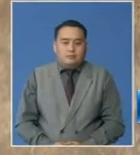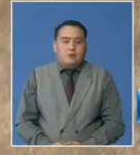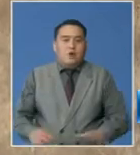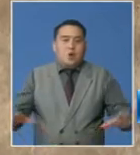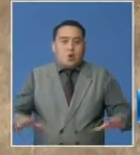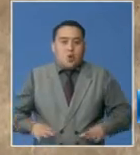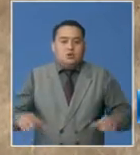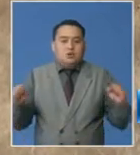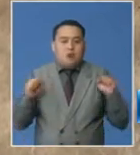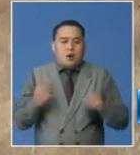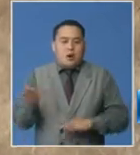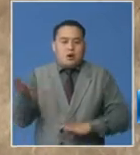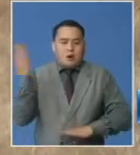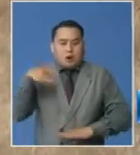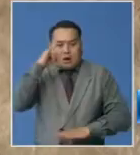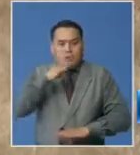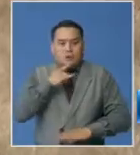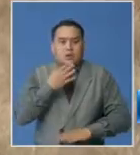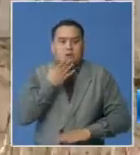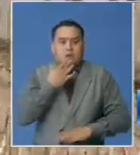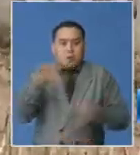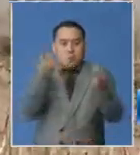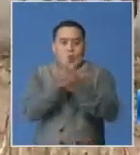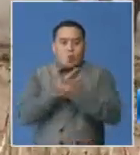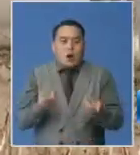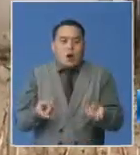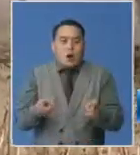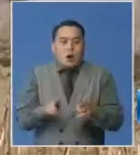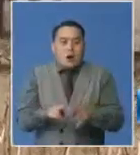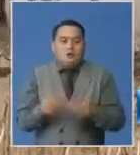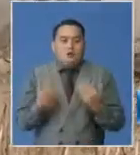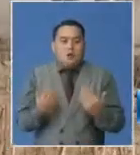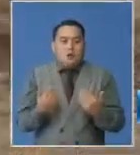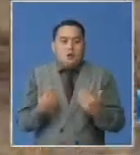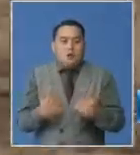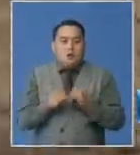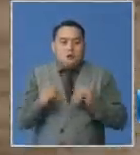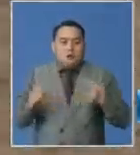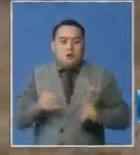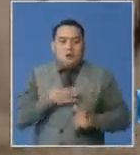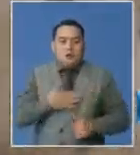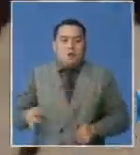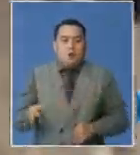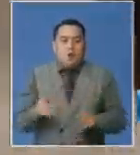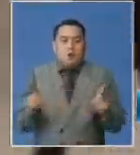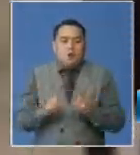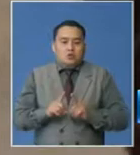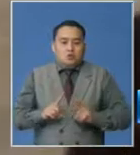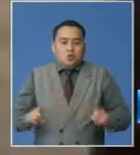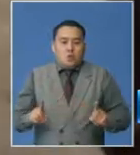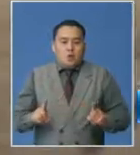Конные виды спорта издревле были частью казахской национальной культуры и остаются ею до сих пор. Их развитию в нашей области придается особое